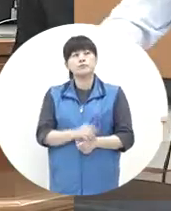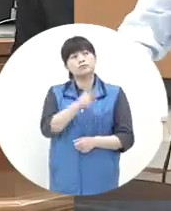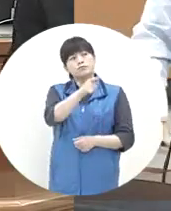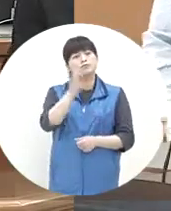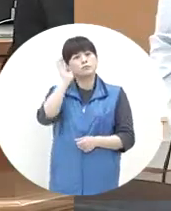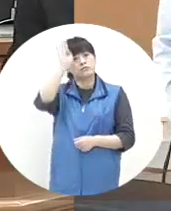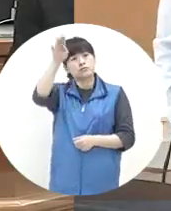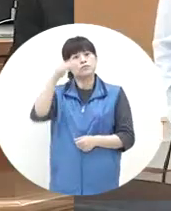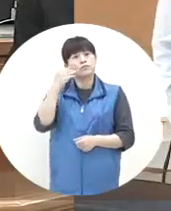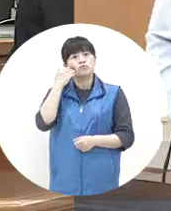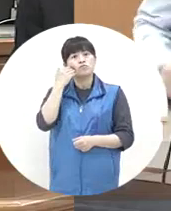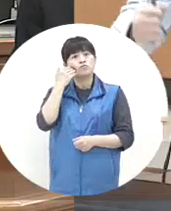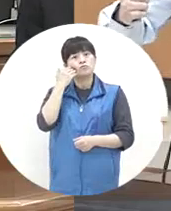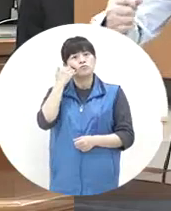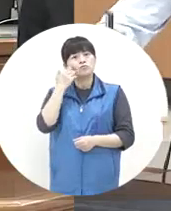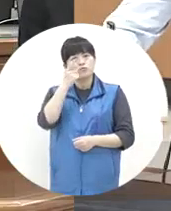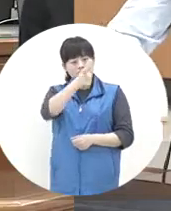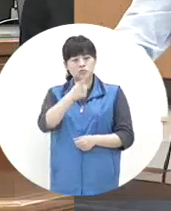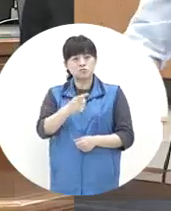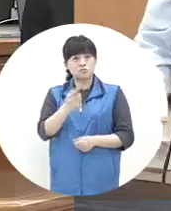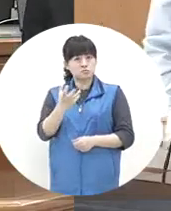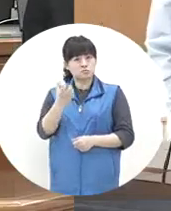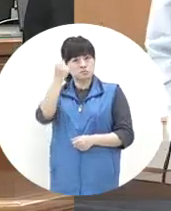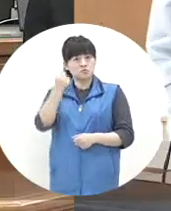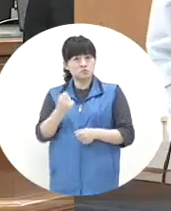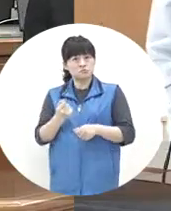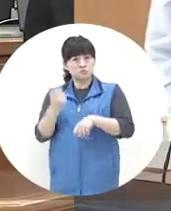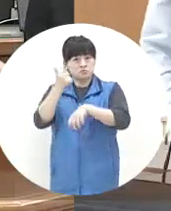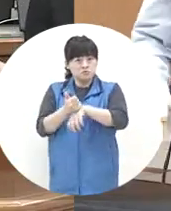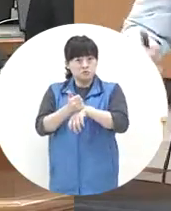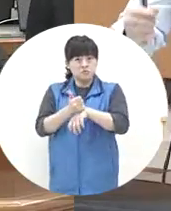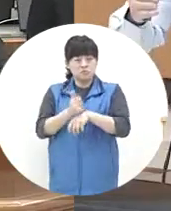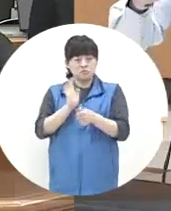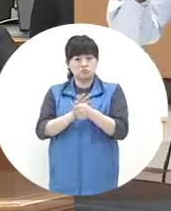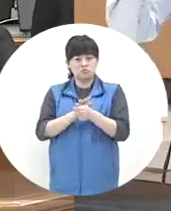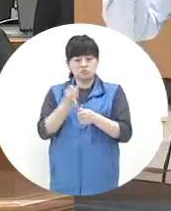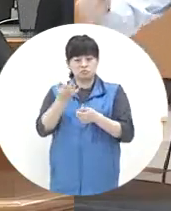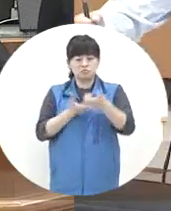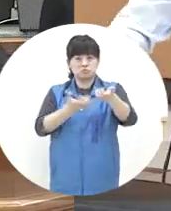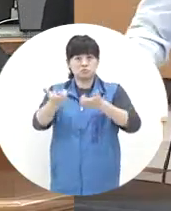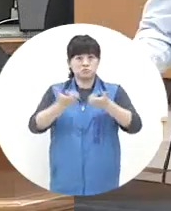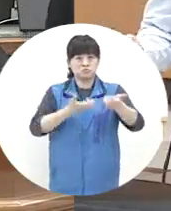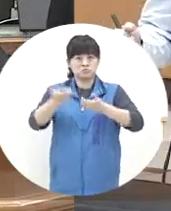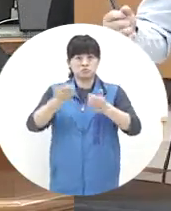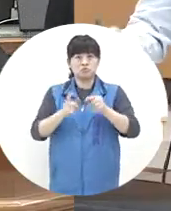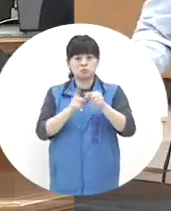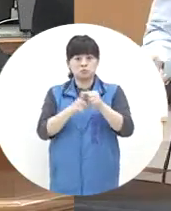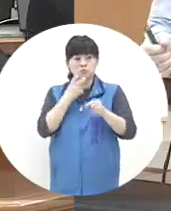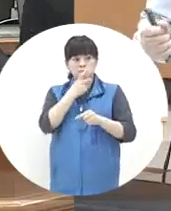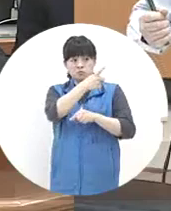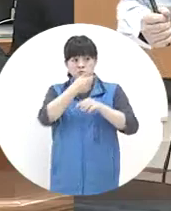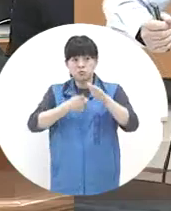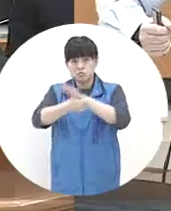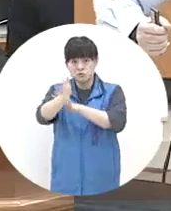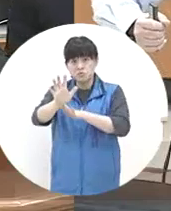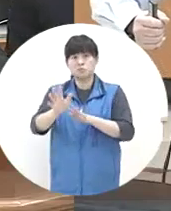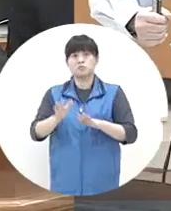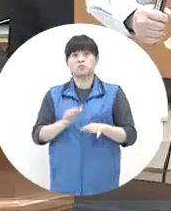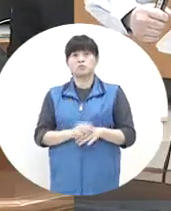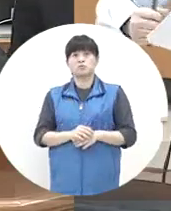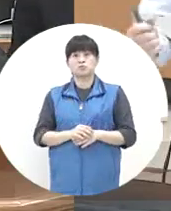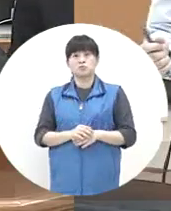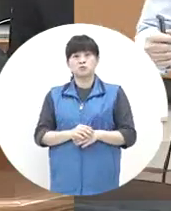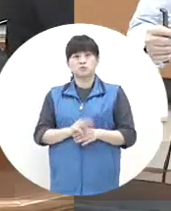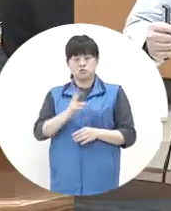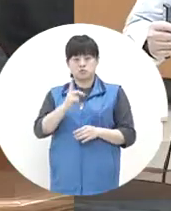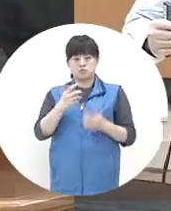来如果有机会、哦、你有这个权利来分配这个在中央有这个权利，或者是